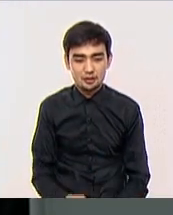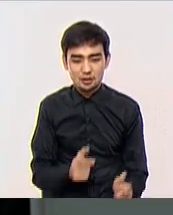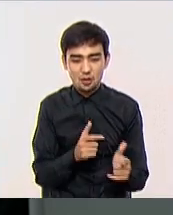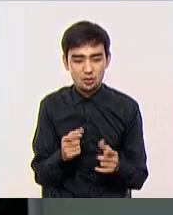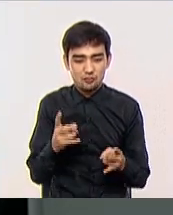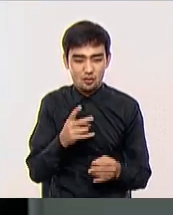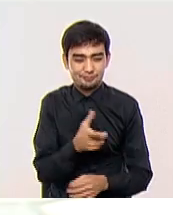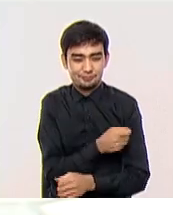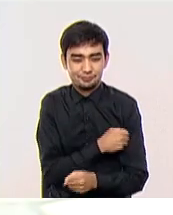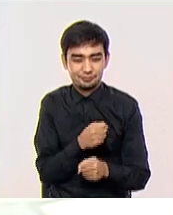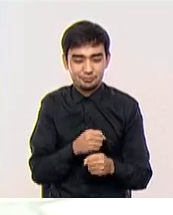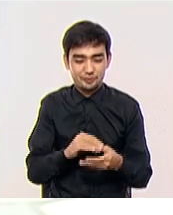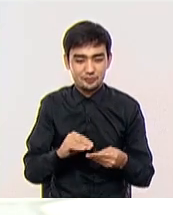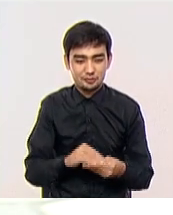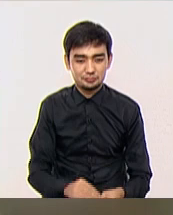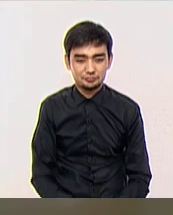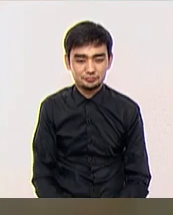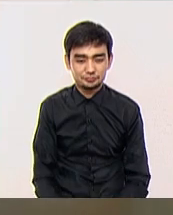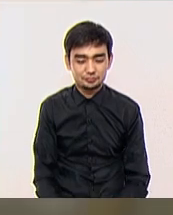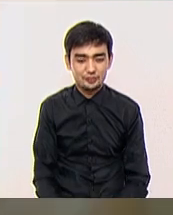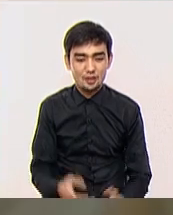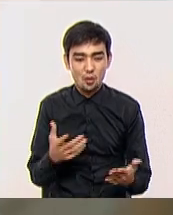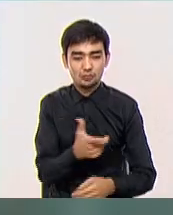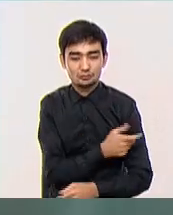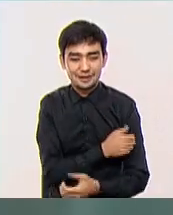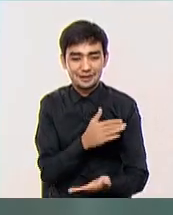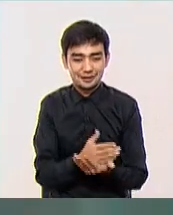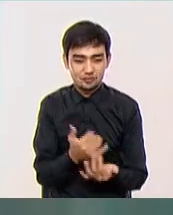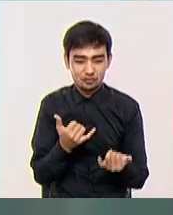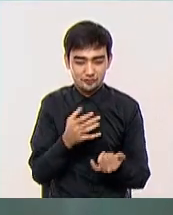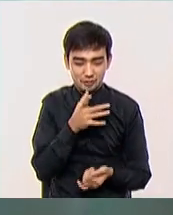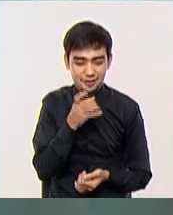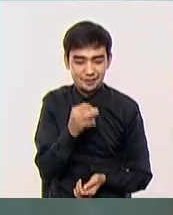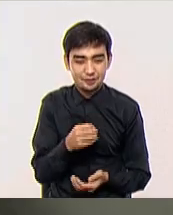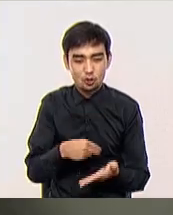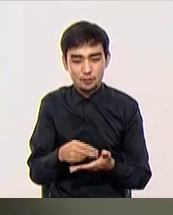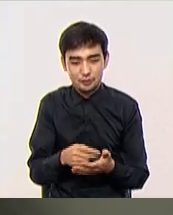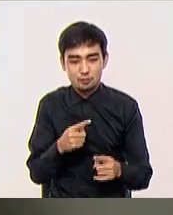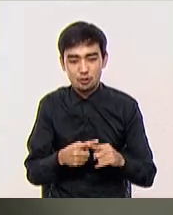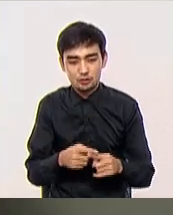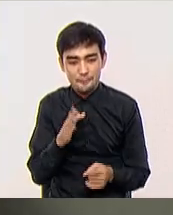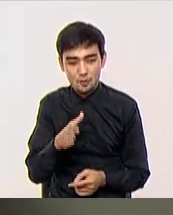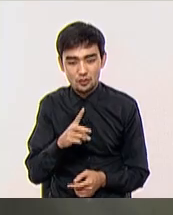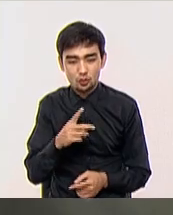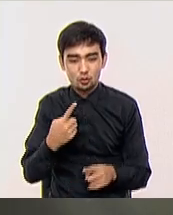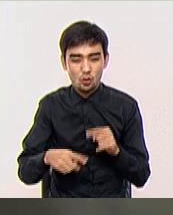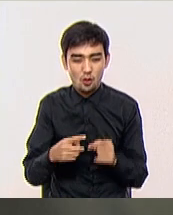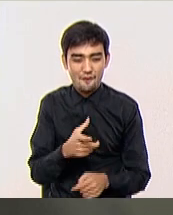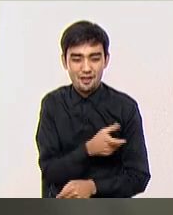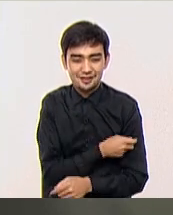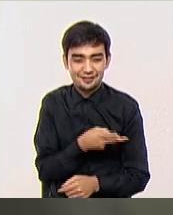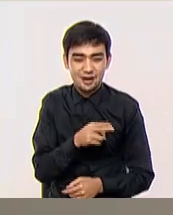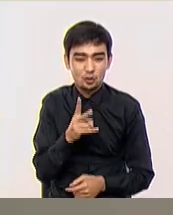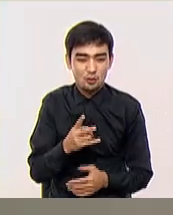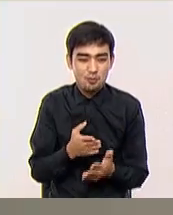Готовимся к ревакцинации. Один компонент. Какие препараты есть в наличии? Будут ли закупать дополнительно совершенно другие вакцины для тех,